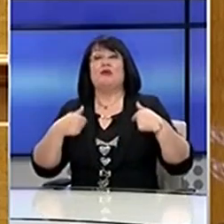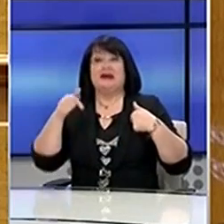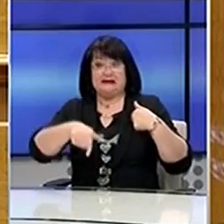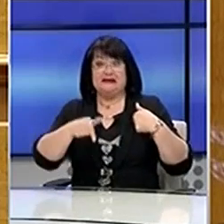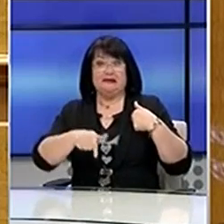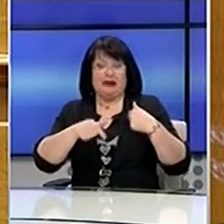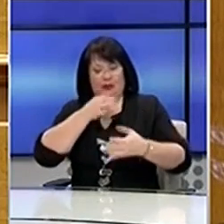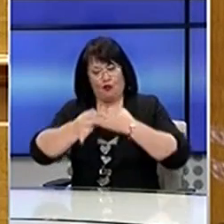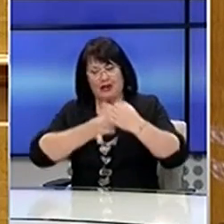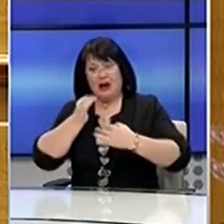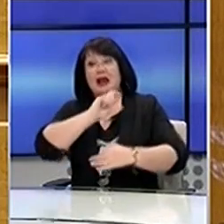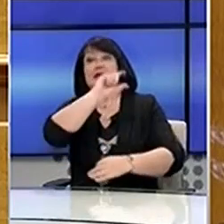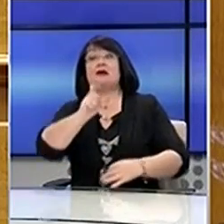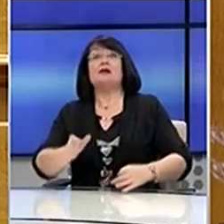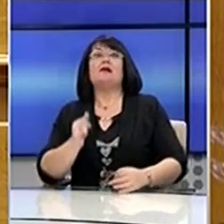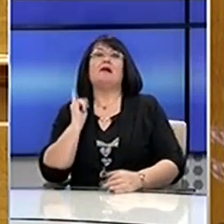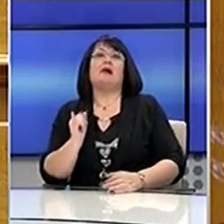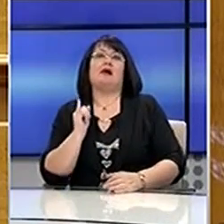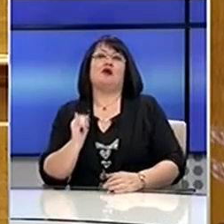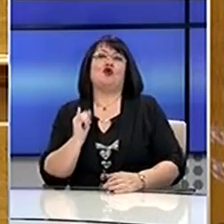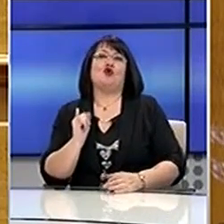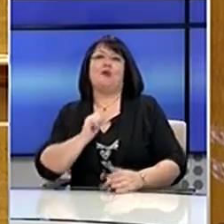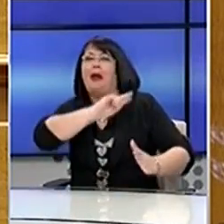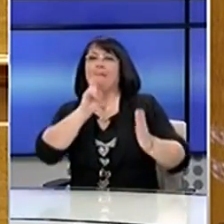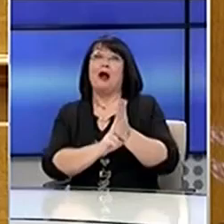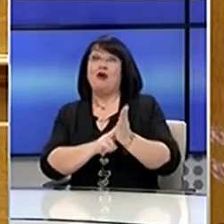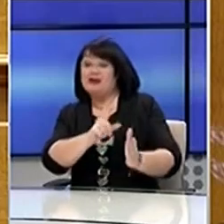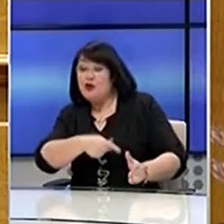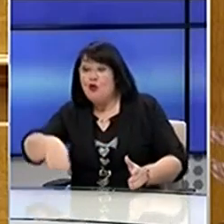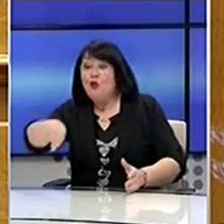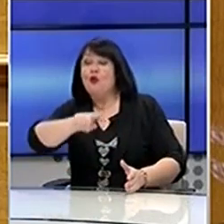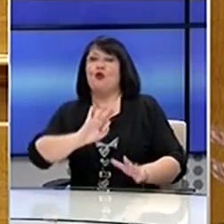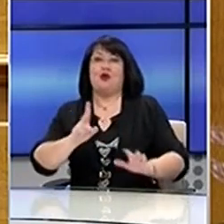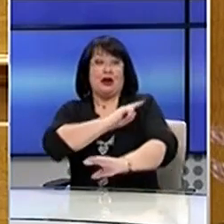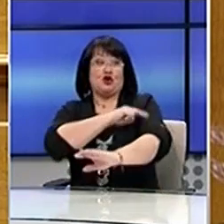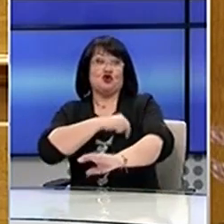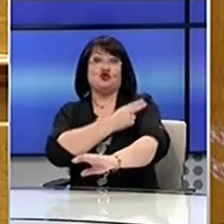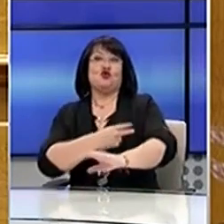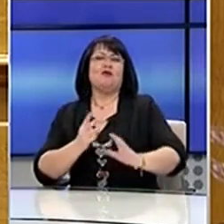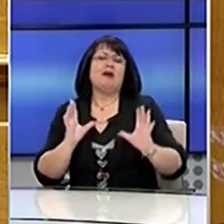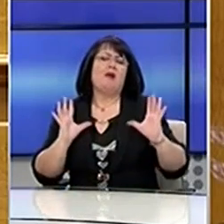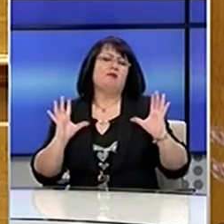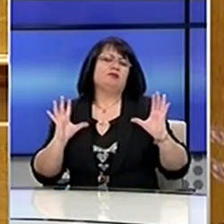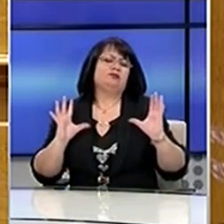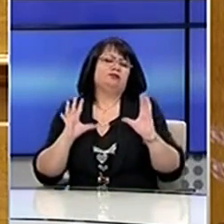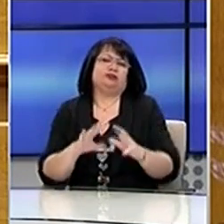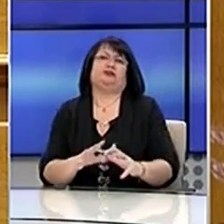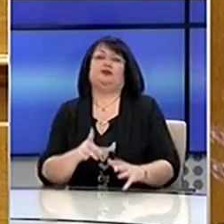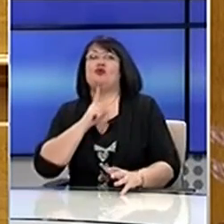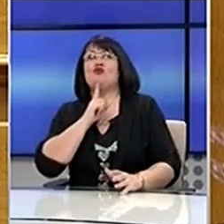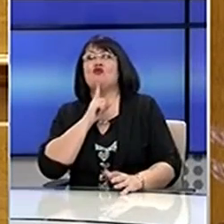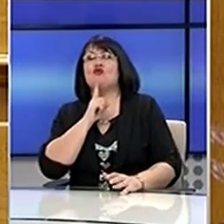που μιλάμε ακόμα δεν έχει πάει σε οριζόντιο lockdown, παρότι τα νοσοκομεία της πιέζονται